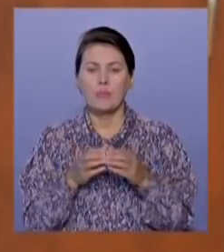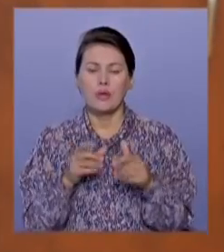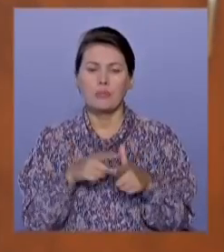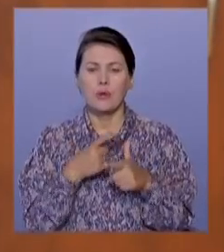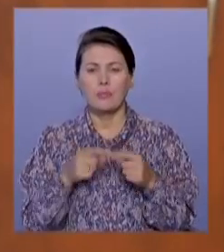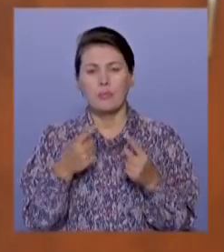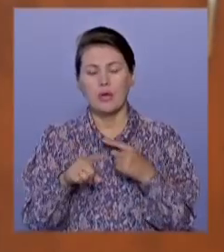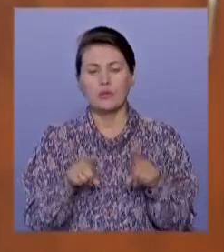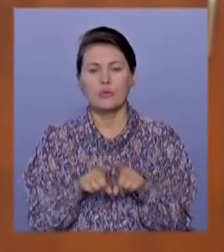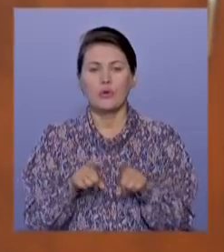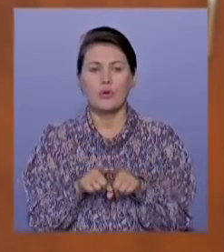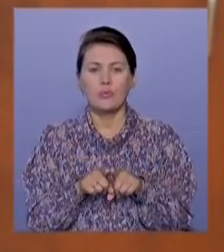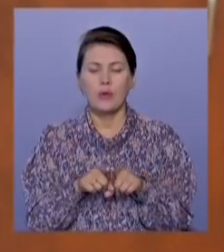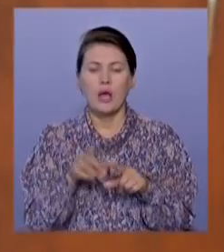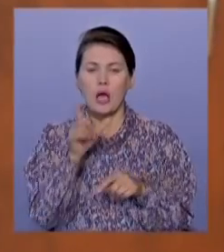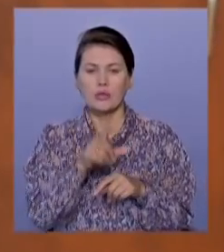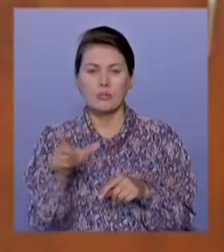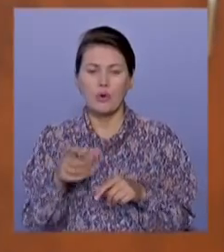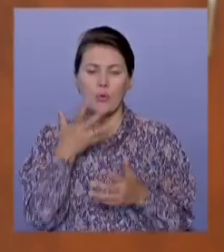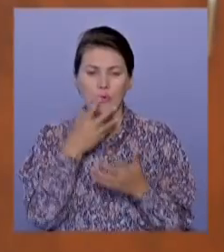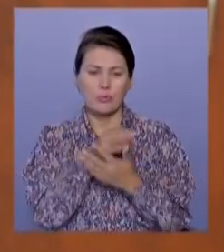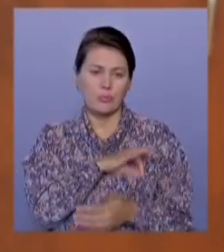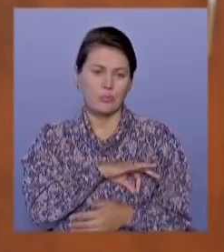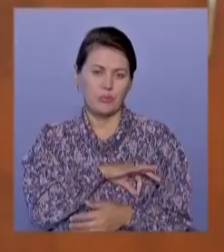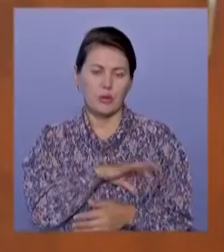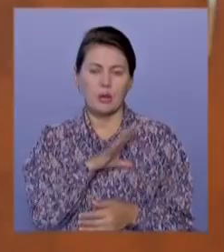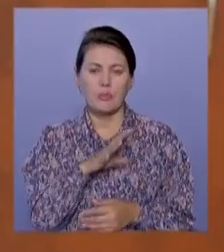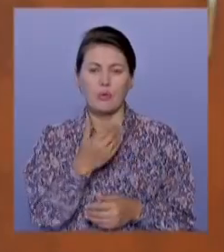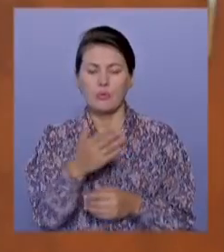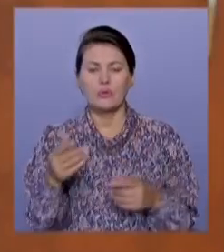немесе басқа да бір кісілер өз пайдасына жаңа